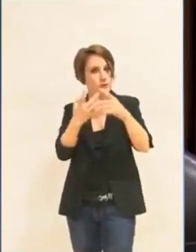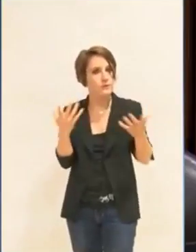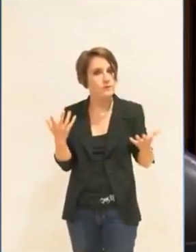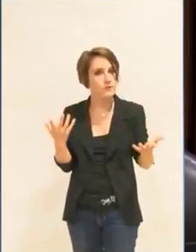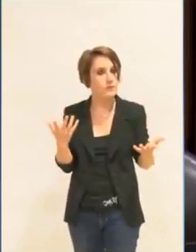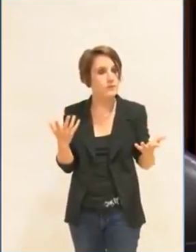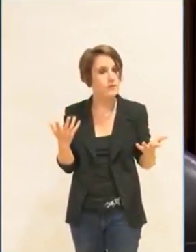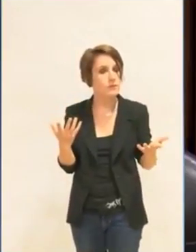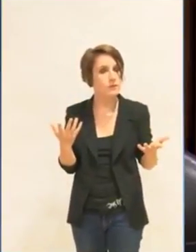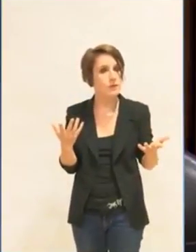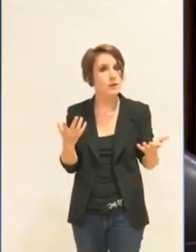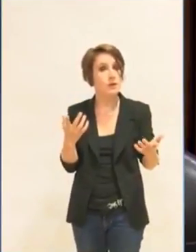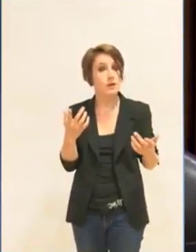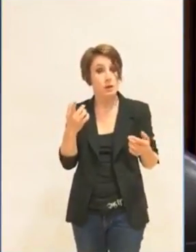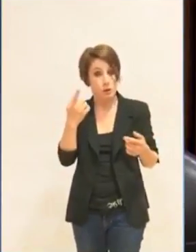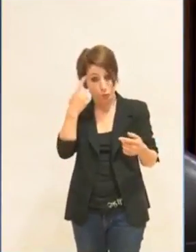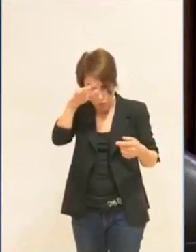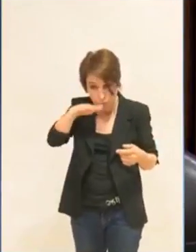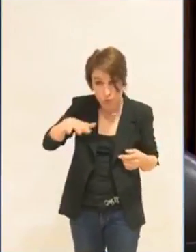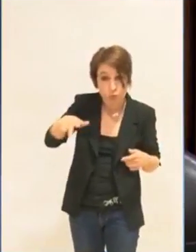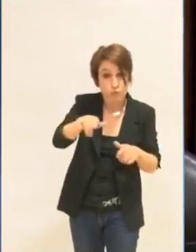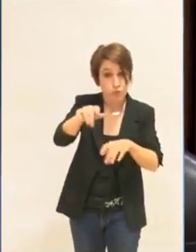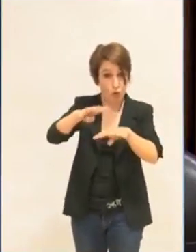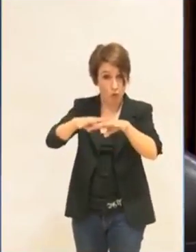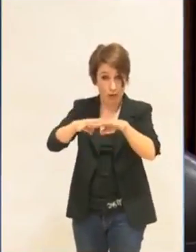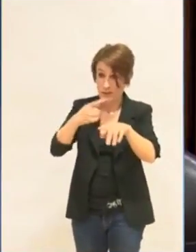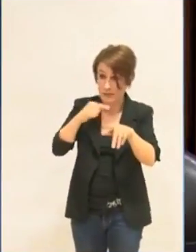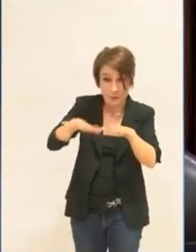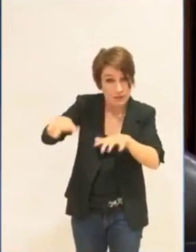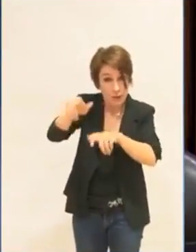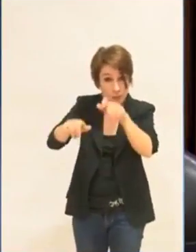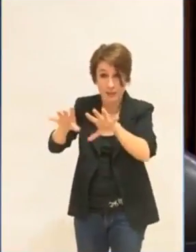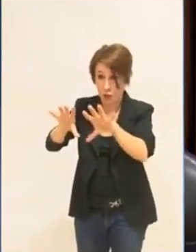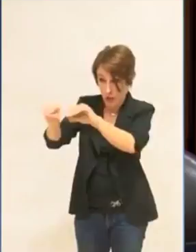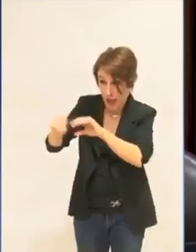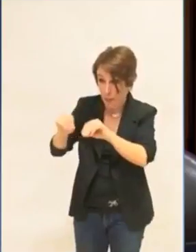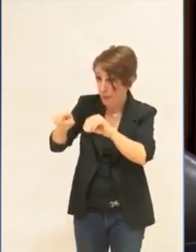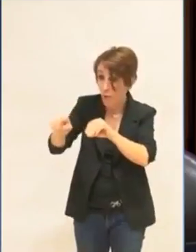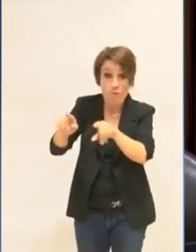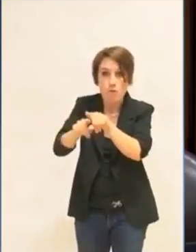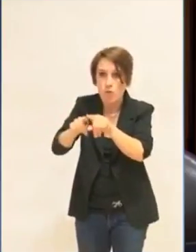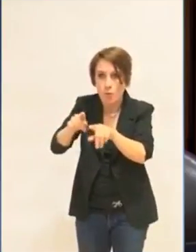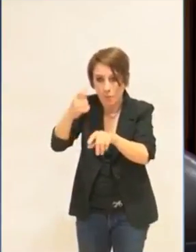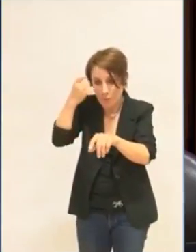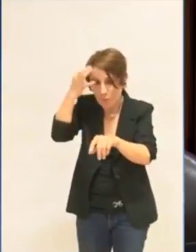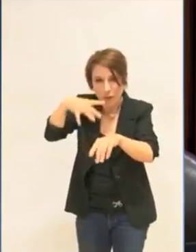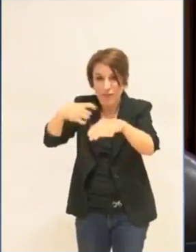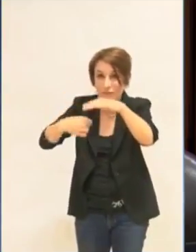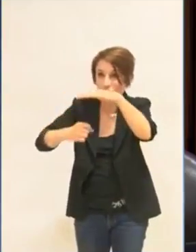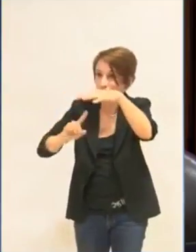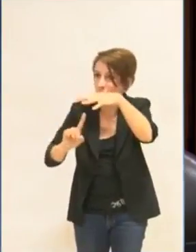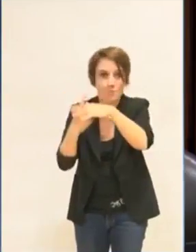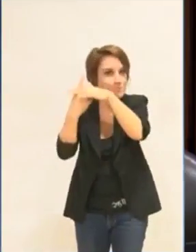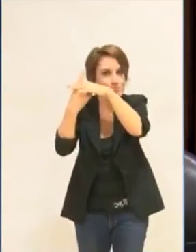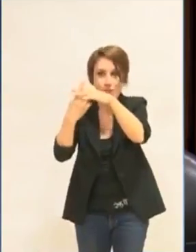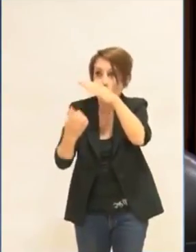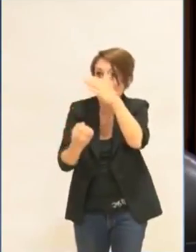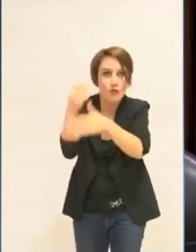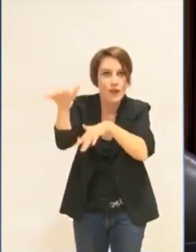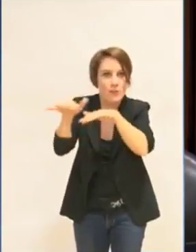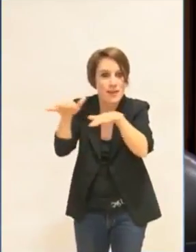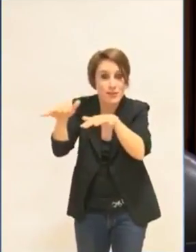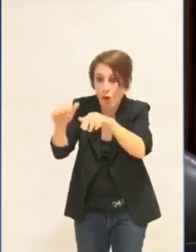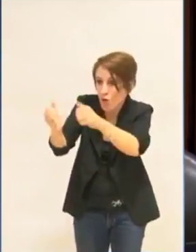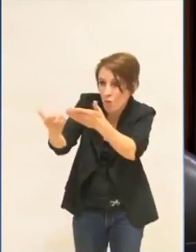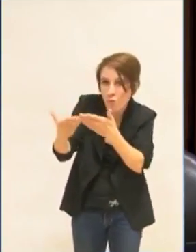futurs, vous allez participer pleinement d'une démarche d'innovation en termes de développement urbain et de fonctionnement de nos villes demain.